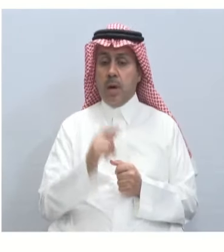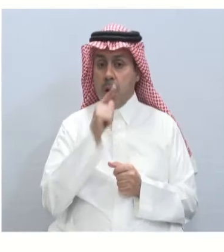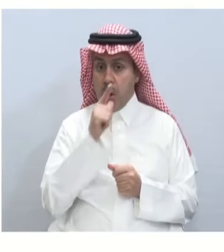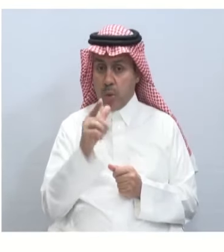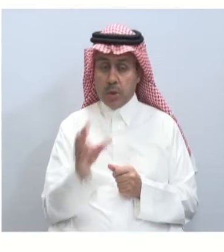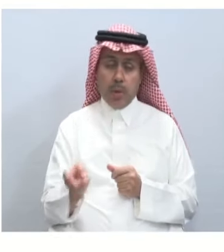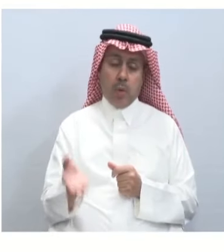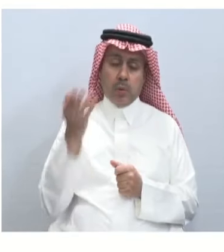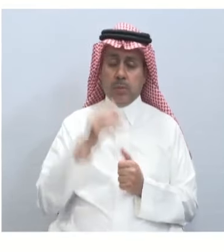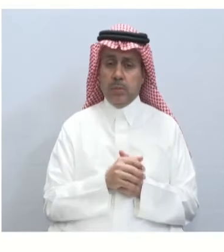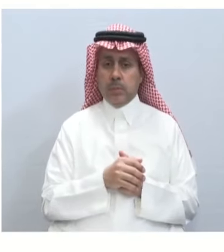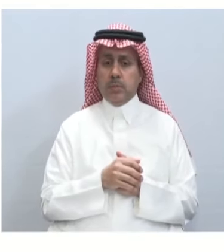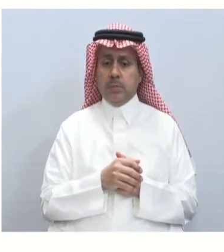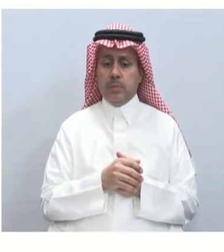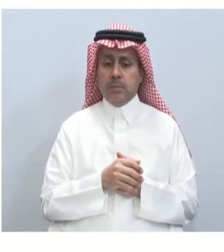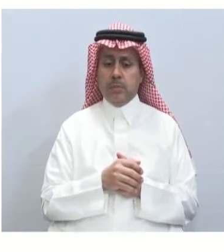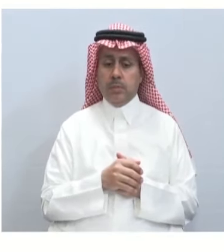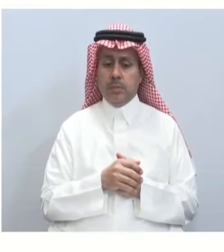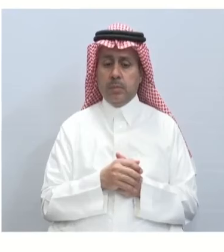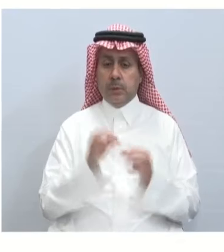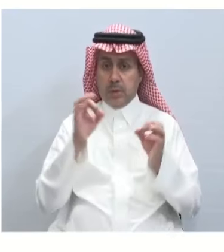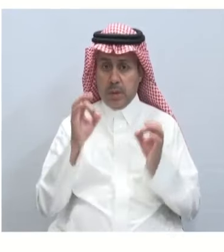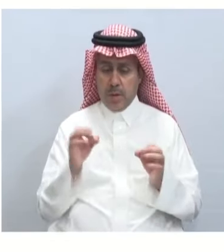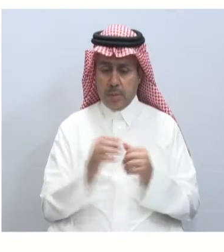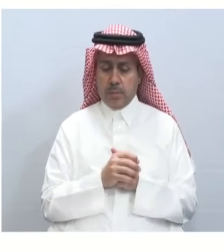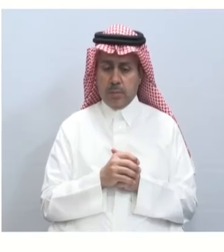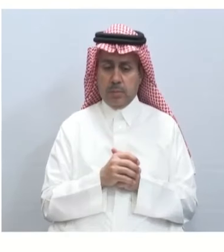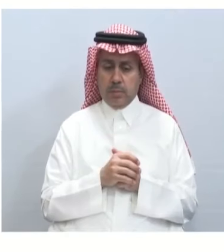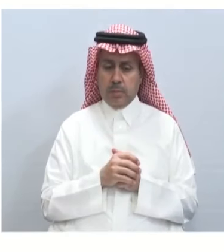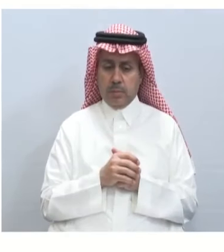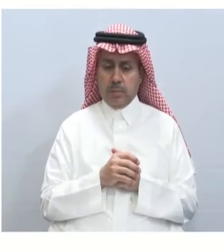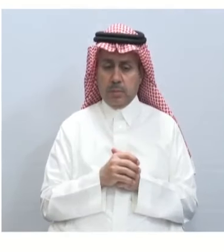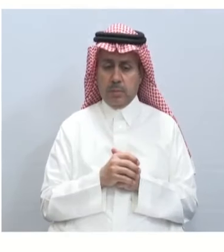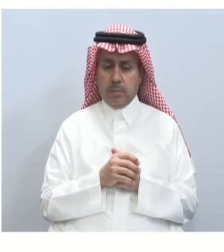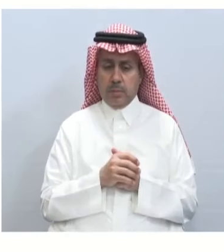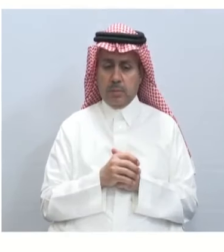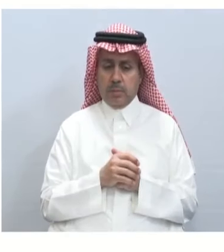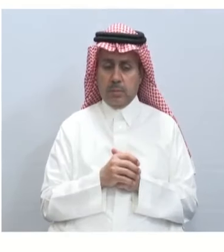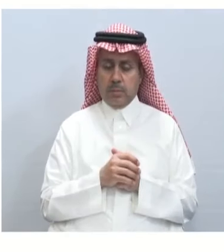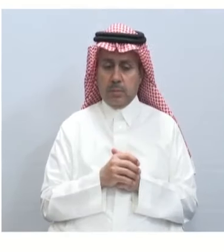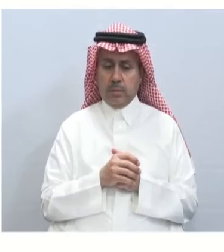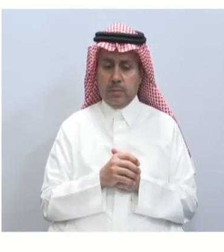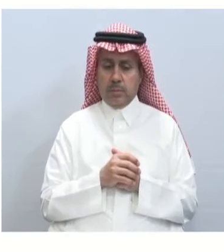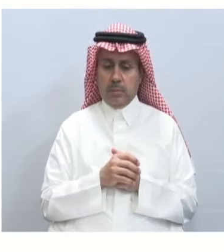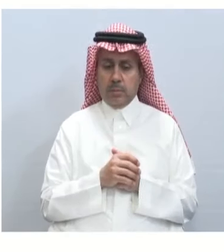وتعالى زين للناس حب الشهوات من النساء